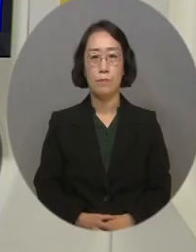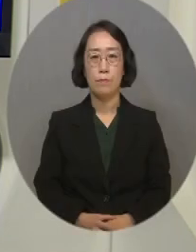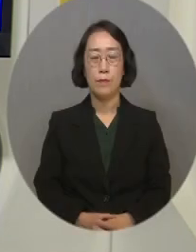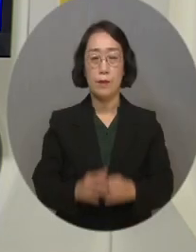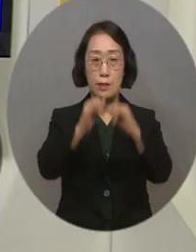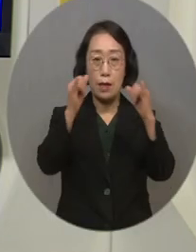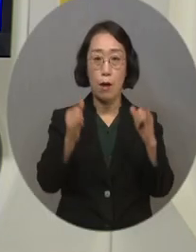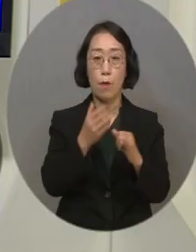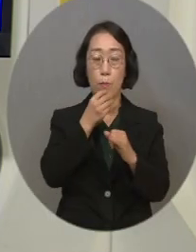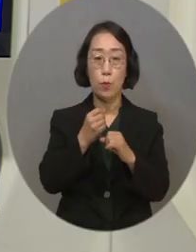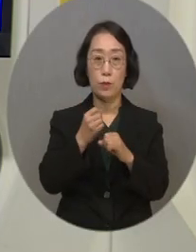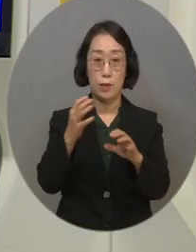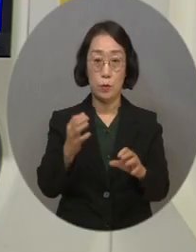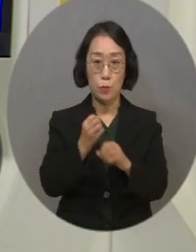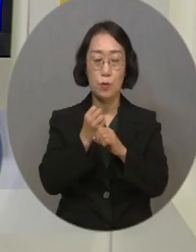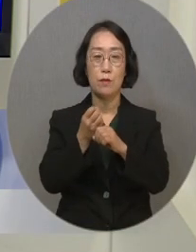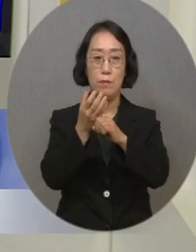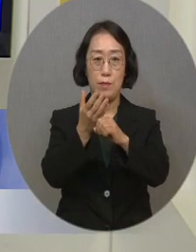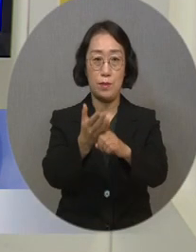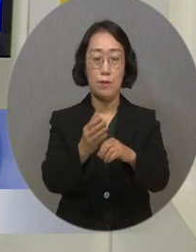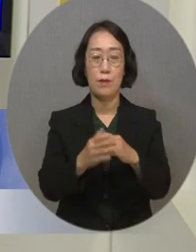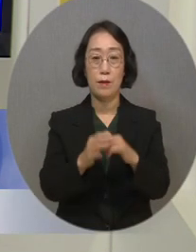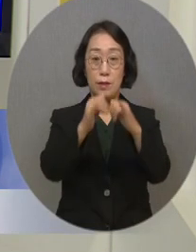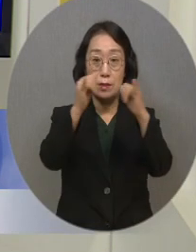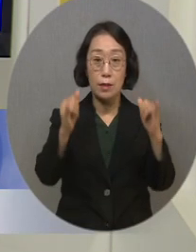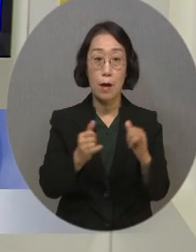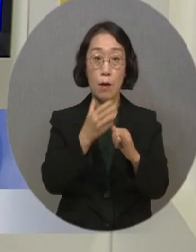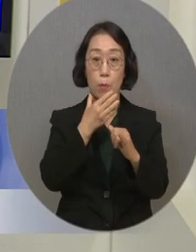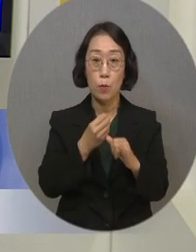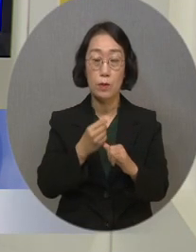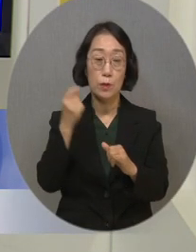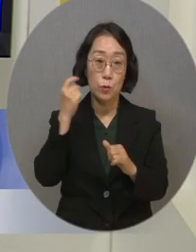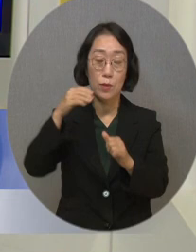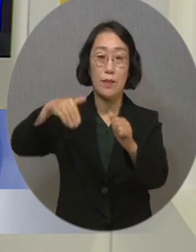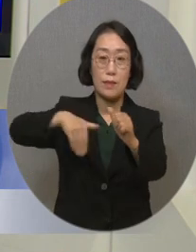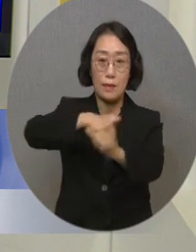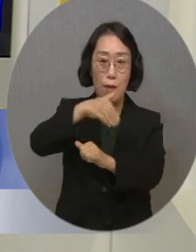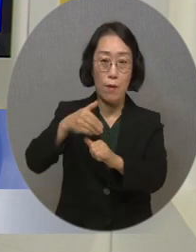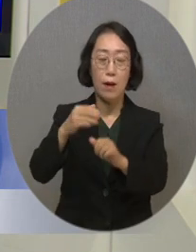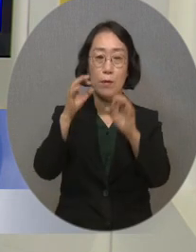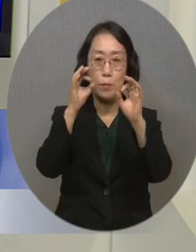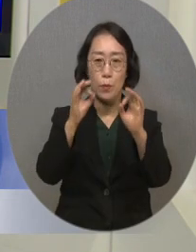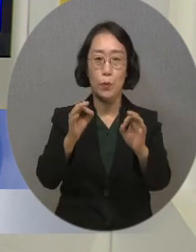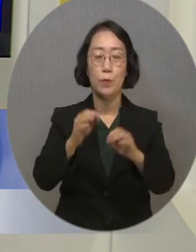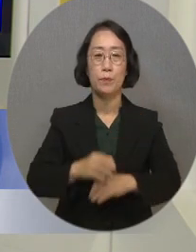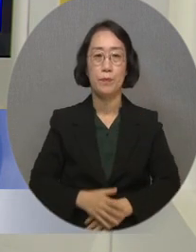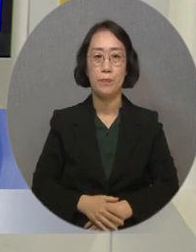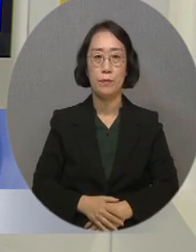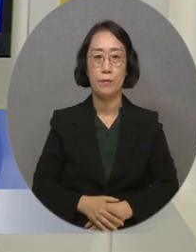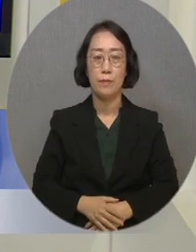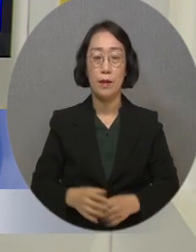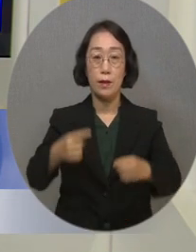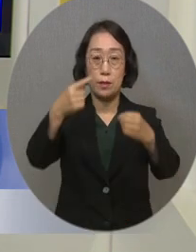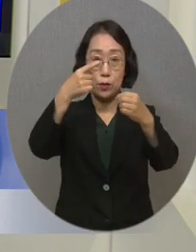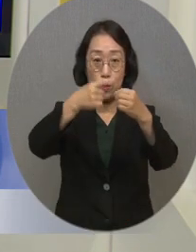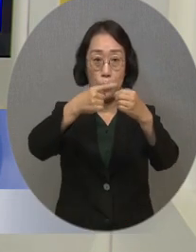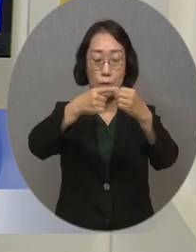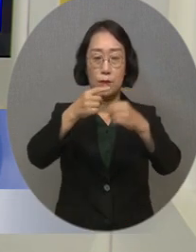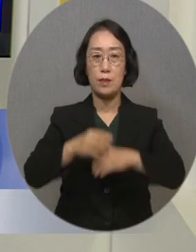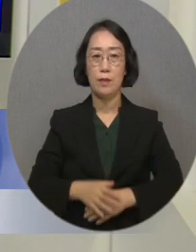웰페어 뉴스 브리핑 박정인 있니다 웰페어 뉴스와 함께 사회복지의 이슈를 만나봅니다 오늘 첫 번째